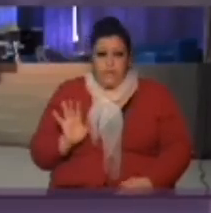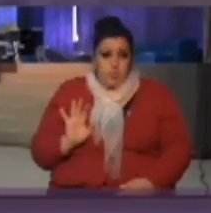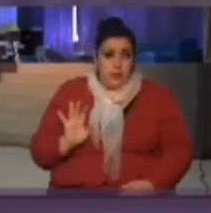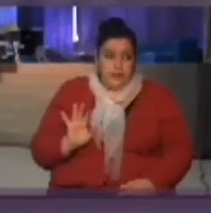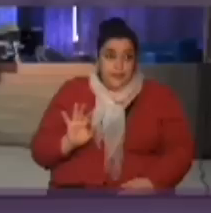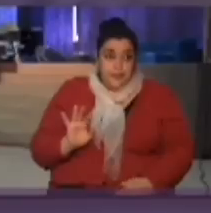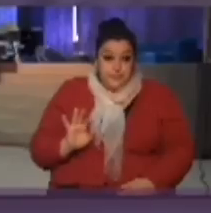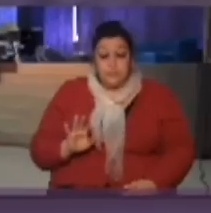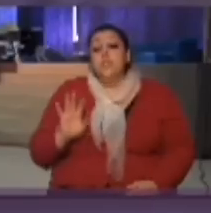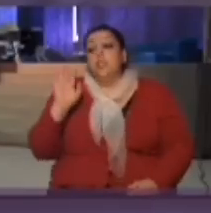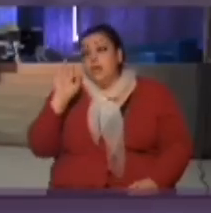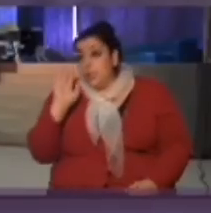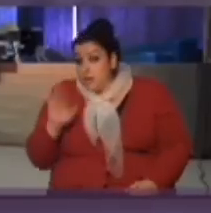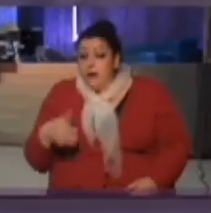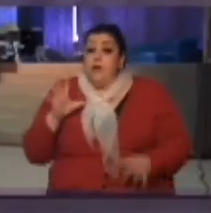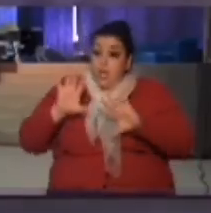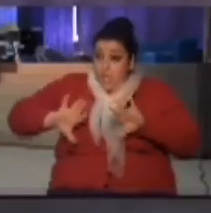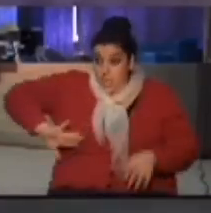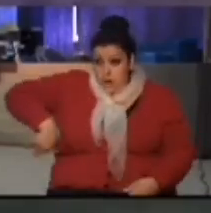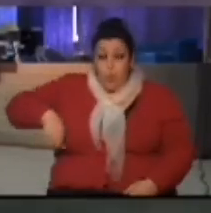ինչևէ, գնացինք առաջ,